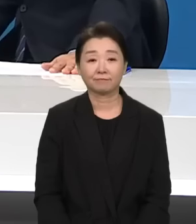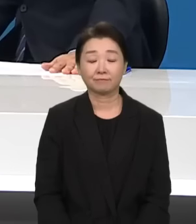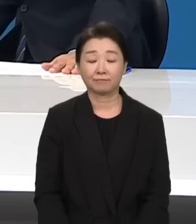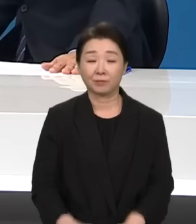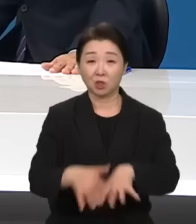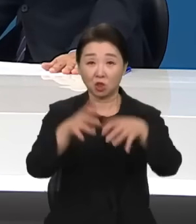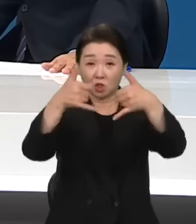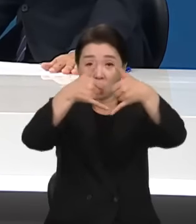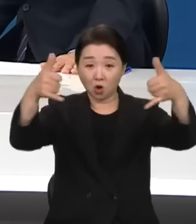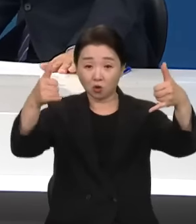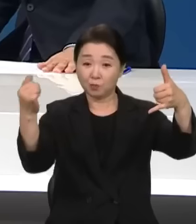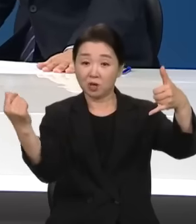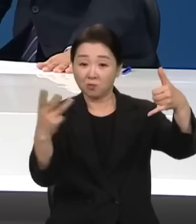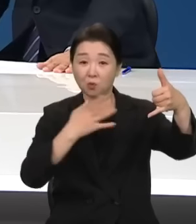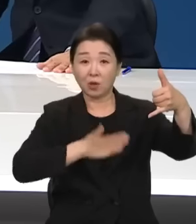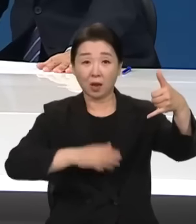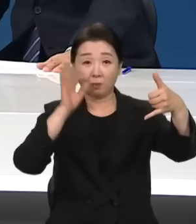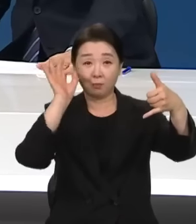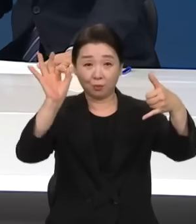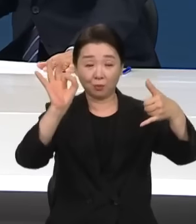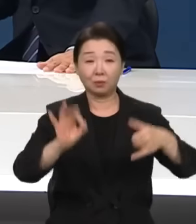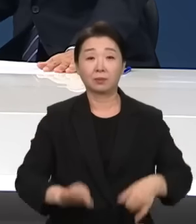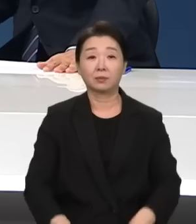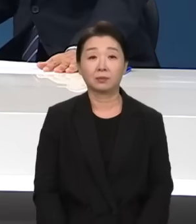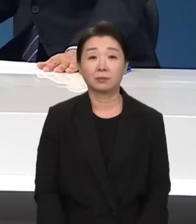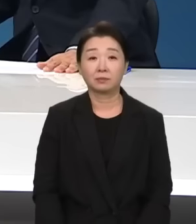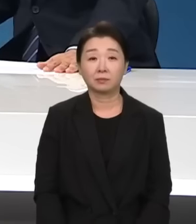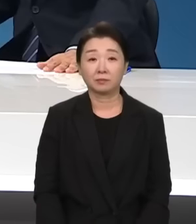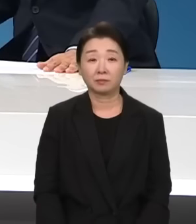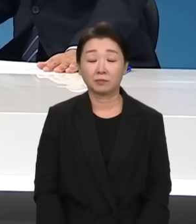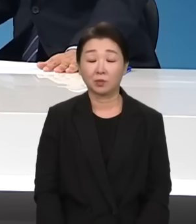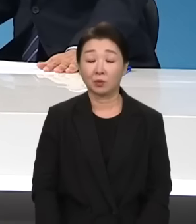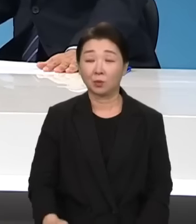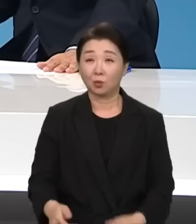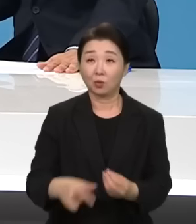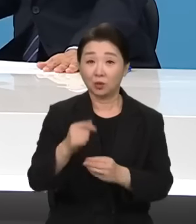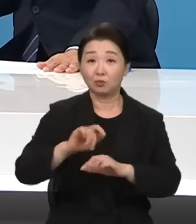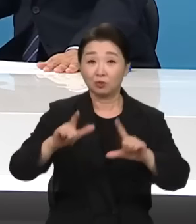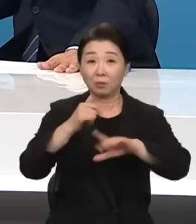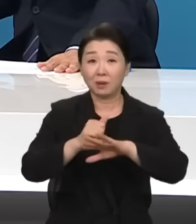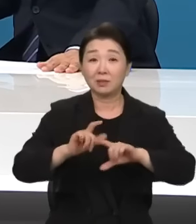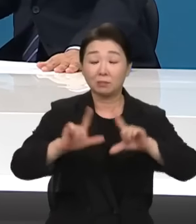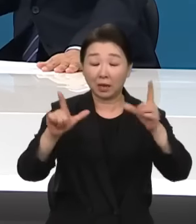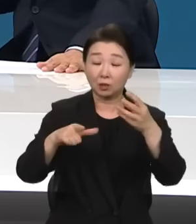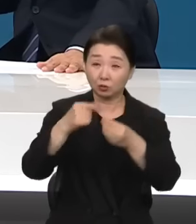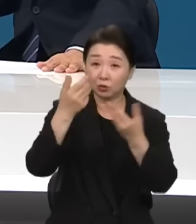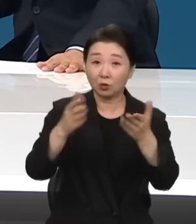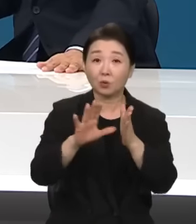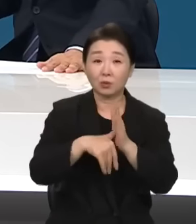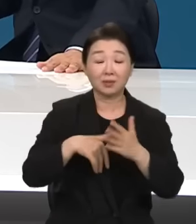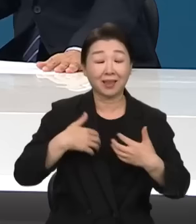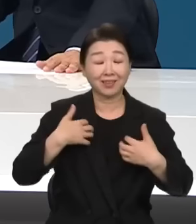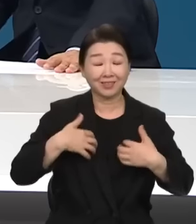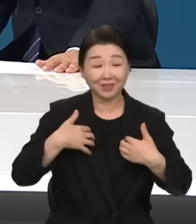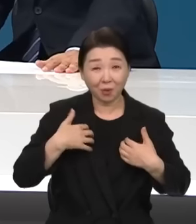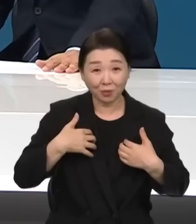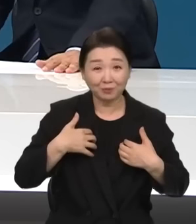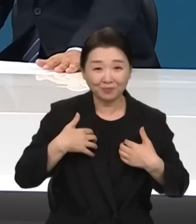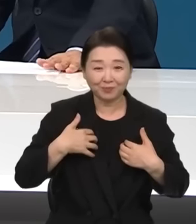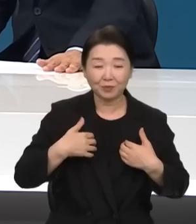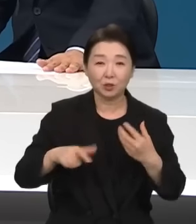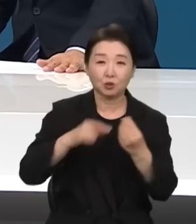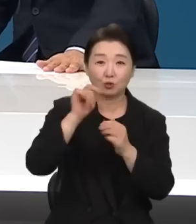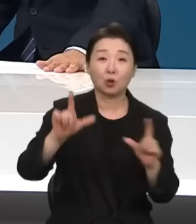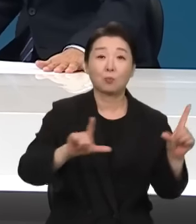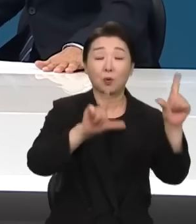자 현수막에 적힌 번호 알고 보니 자 지금 추석 마지막 날이죠 정치인들은 보통 추석 연휴에 즐거운 한가위 되라는 이런 인사